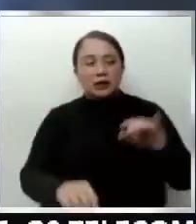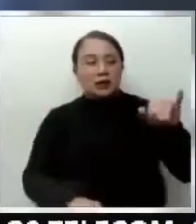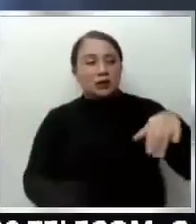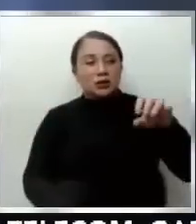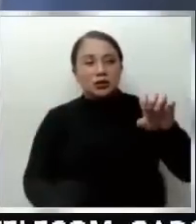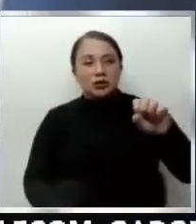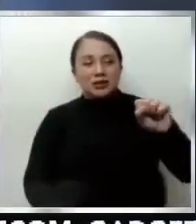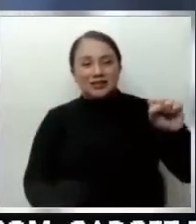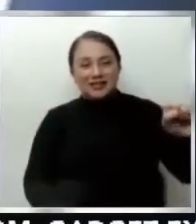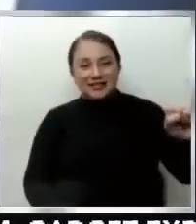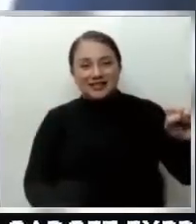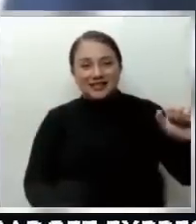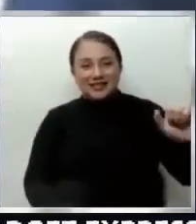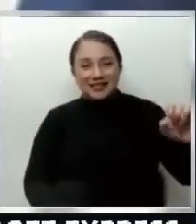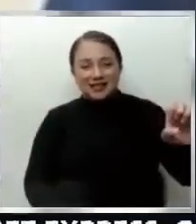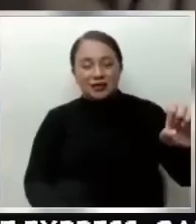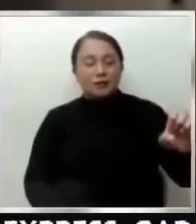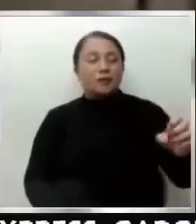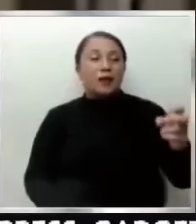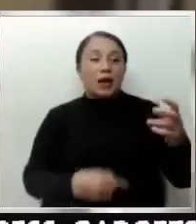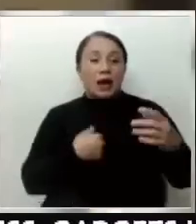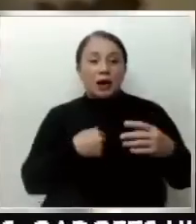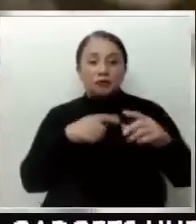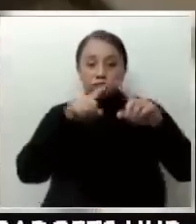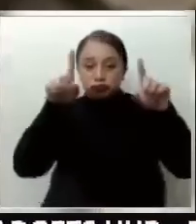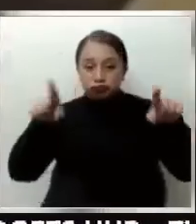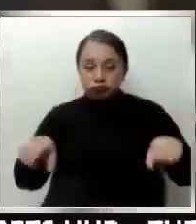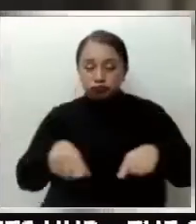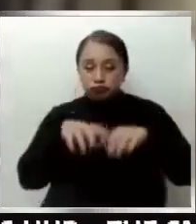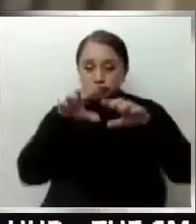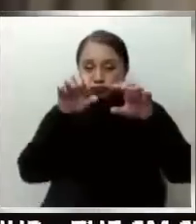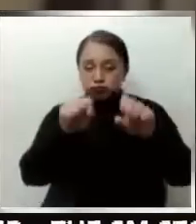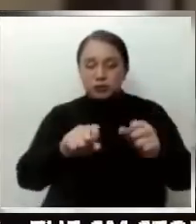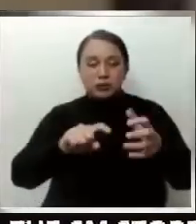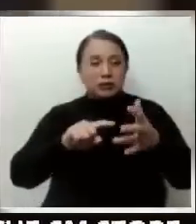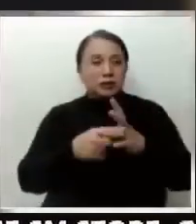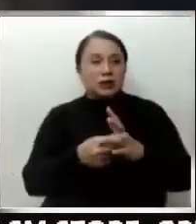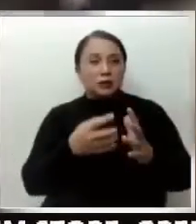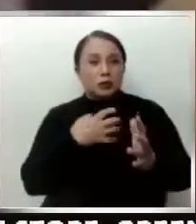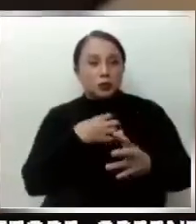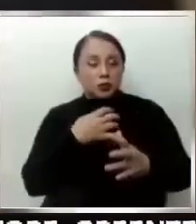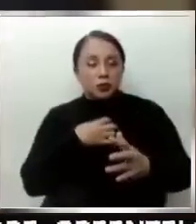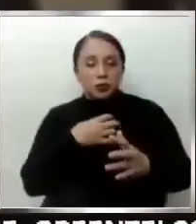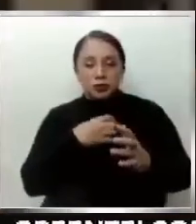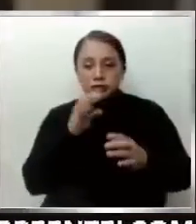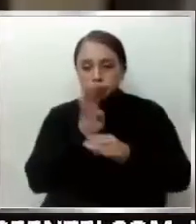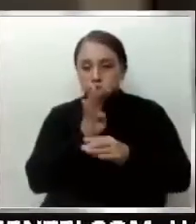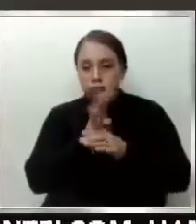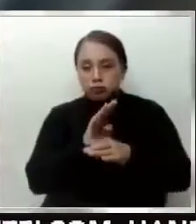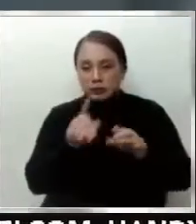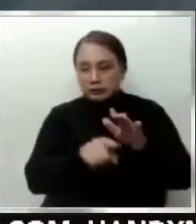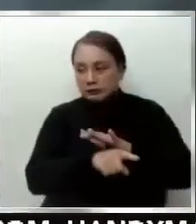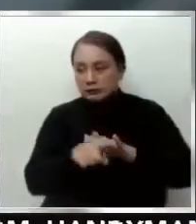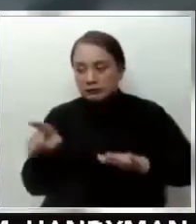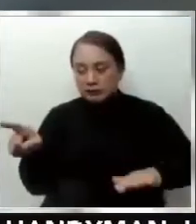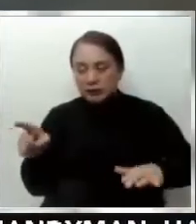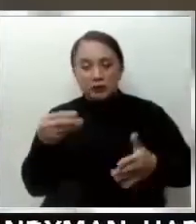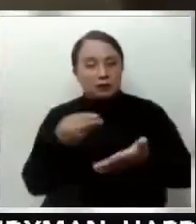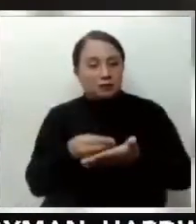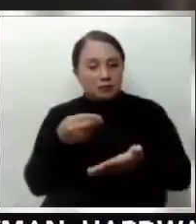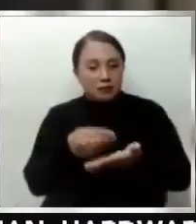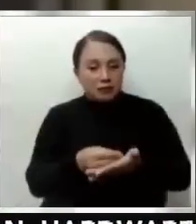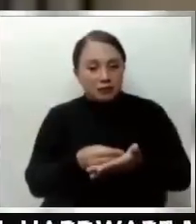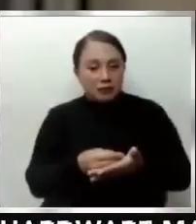bis ng warrant of arrest sa kasong estafa na nag-ugat sa reklamo ng mga negosyanteng Tinakbuhan daw nila ng pera matapos nilang